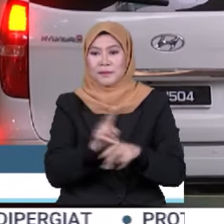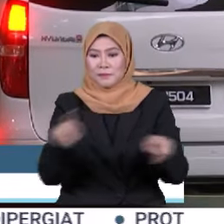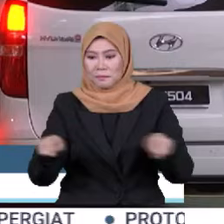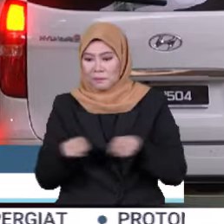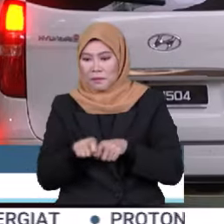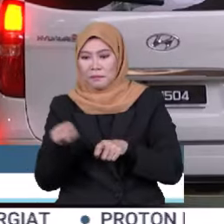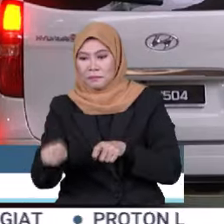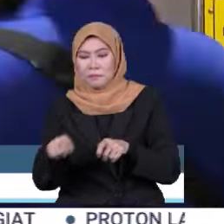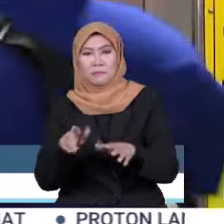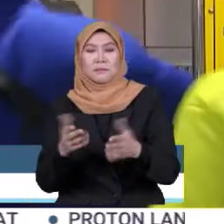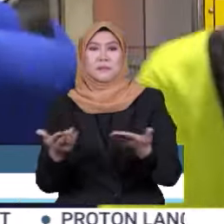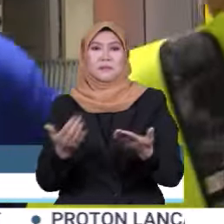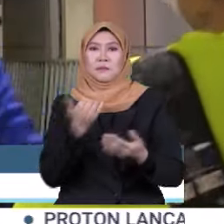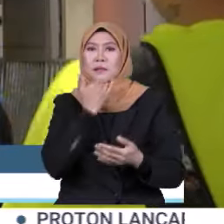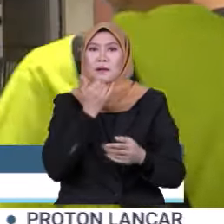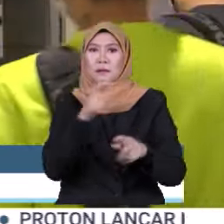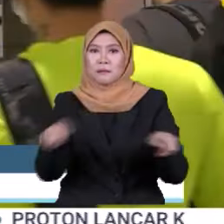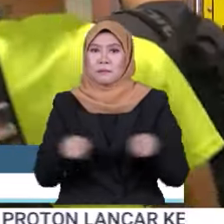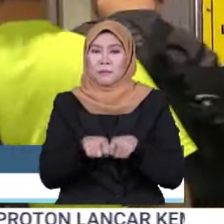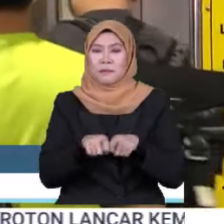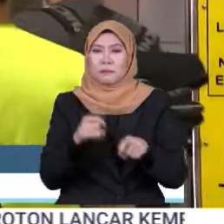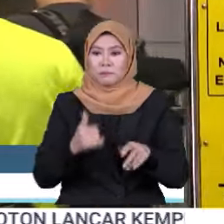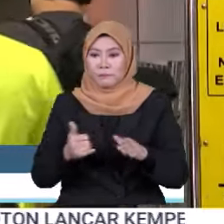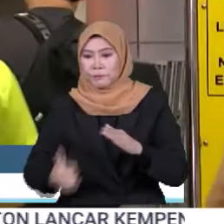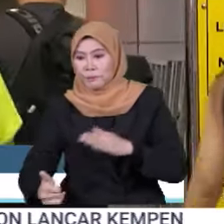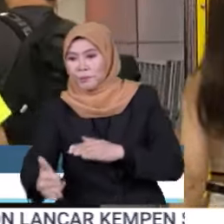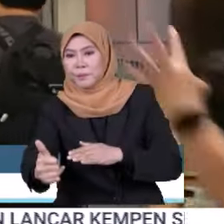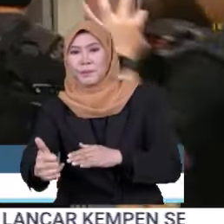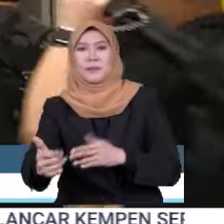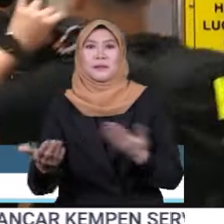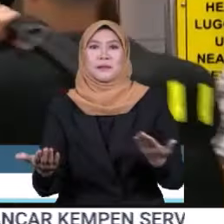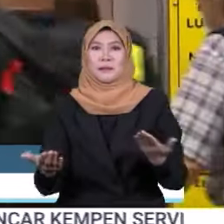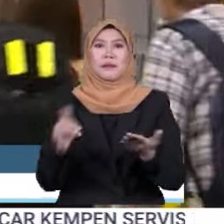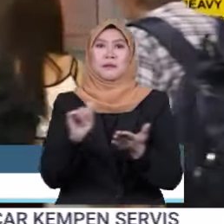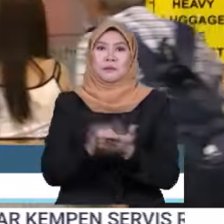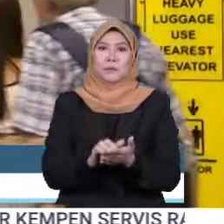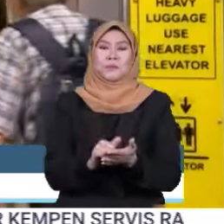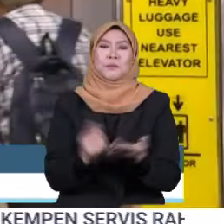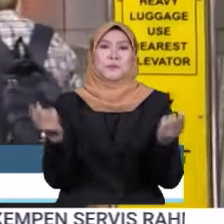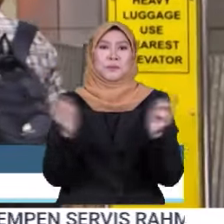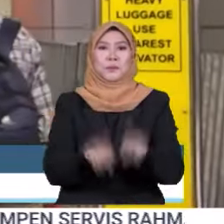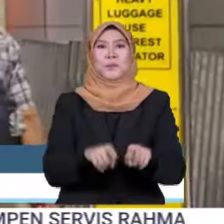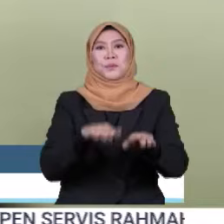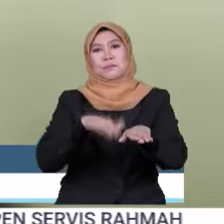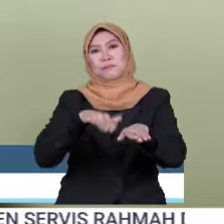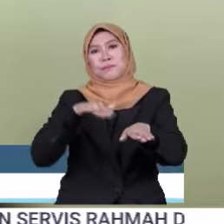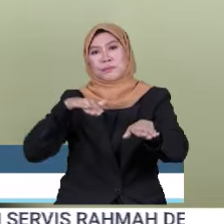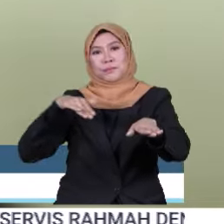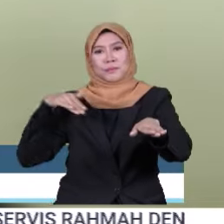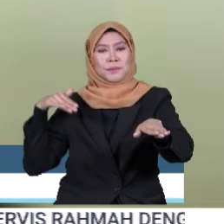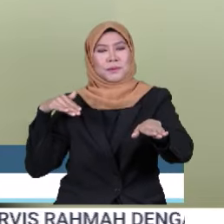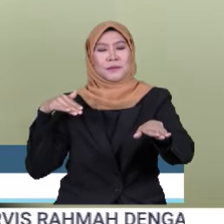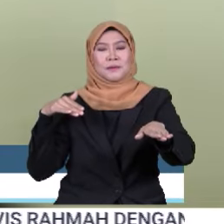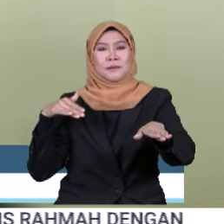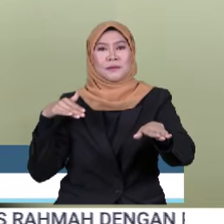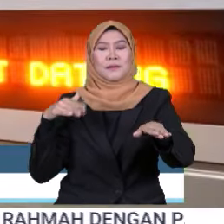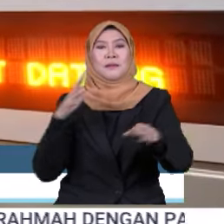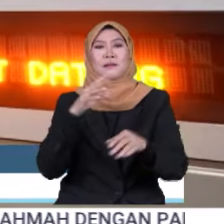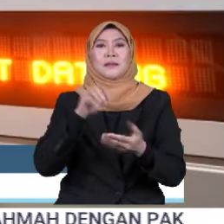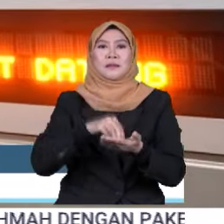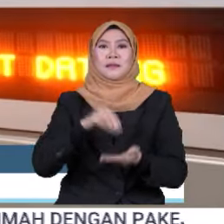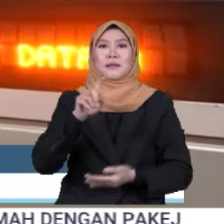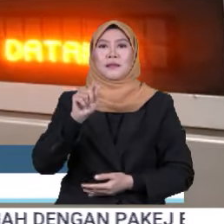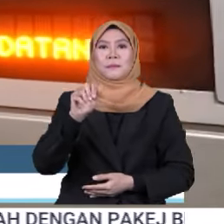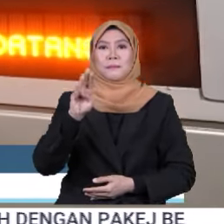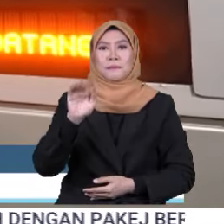dibenarkan. Di mana dua kesalahan ini yang memberi yang menyumbang kesesakan di Tambak Johor.